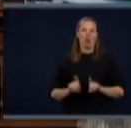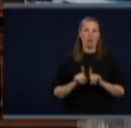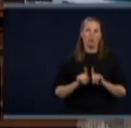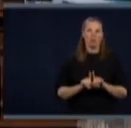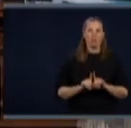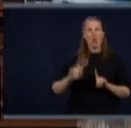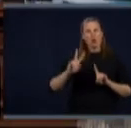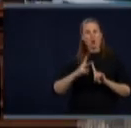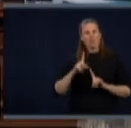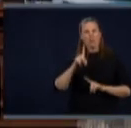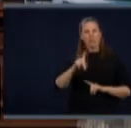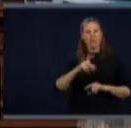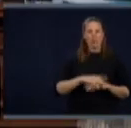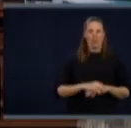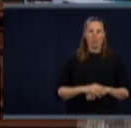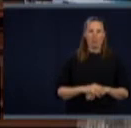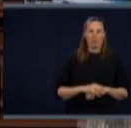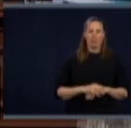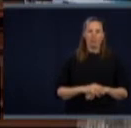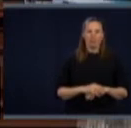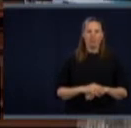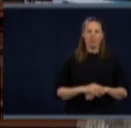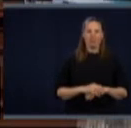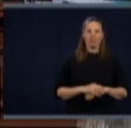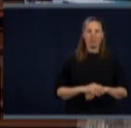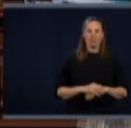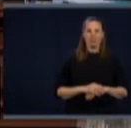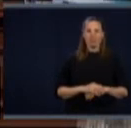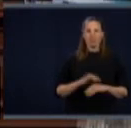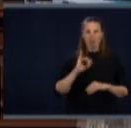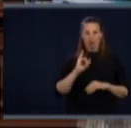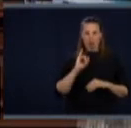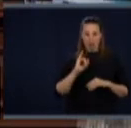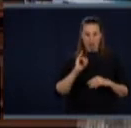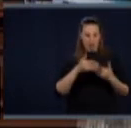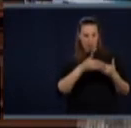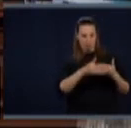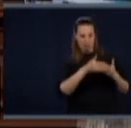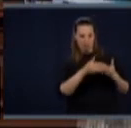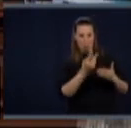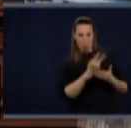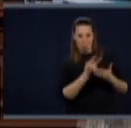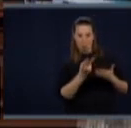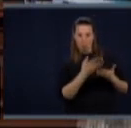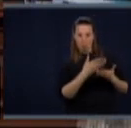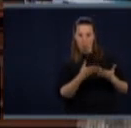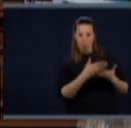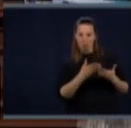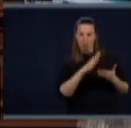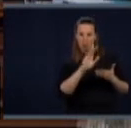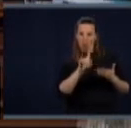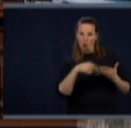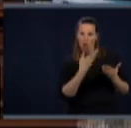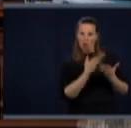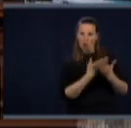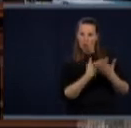Qu'arrive-t-il si, à un certain moment donné, lorsqu'on va ouvrir les écoles d'ici deux semaines, si deux